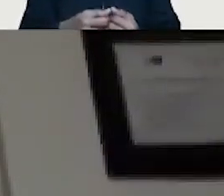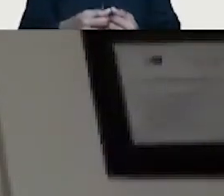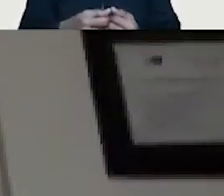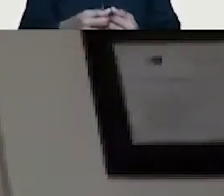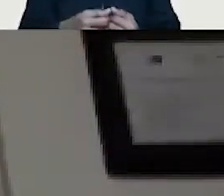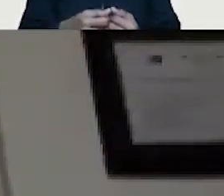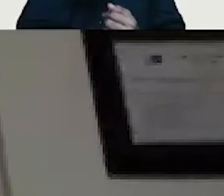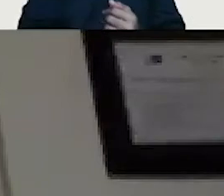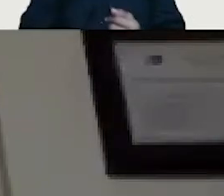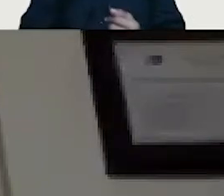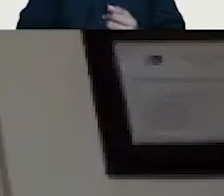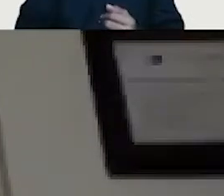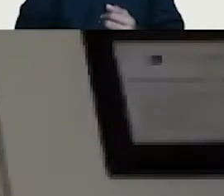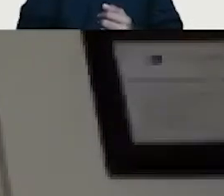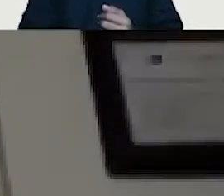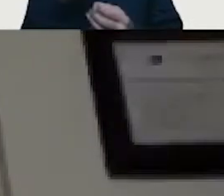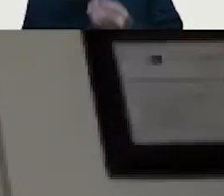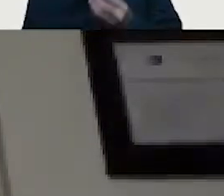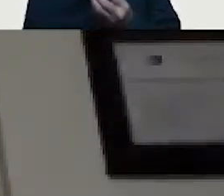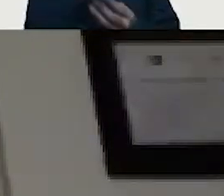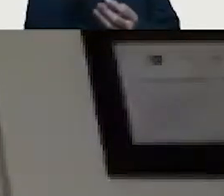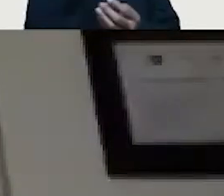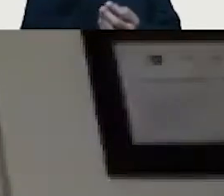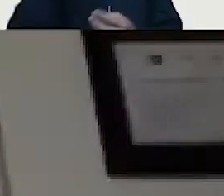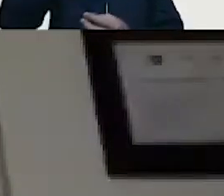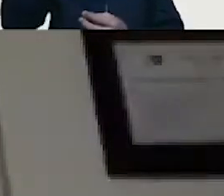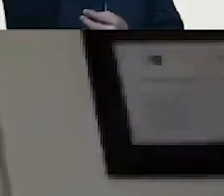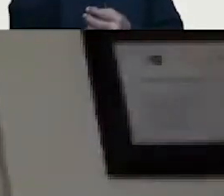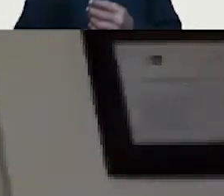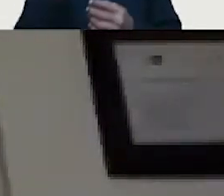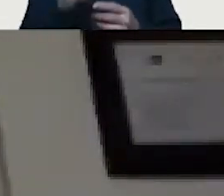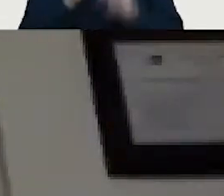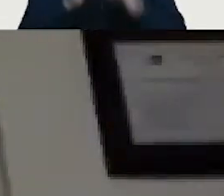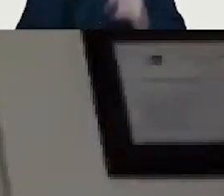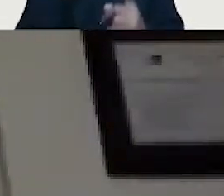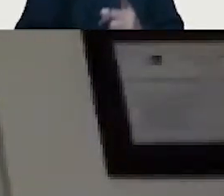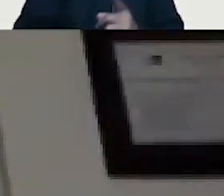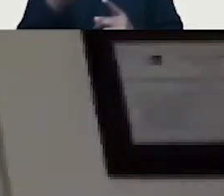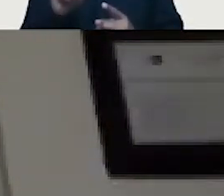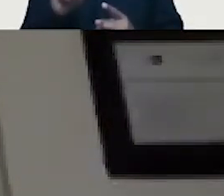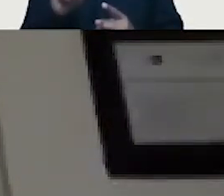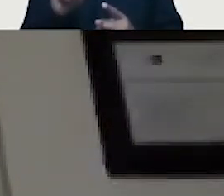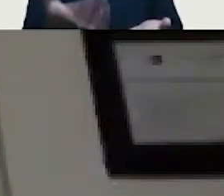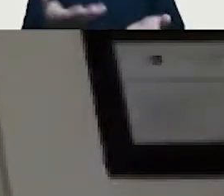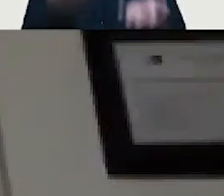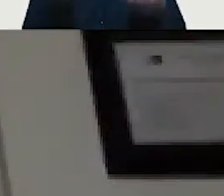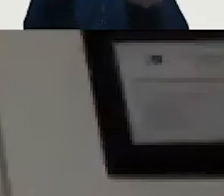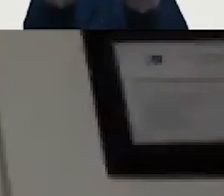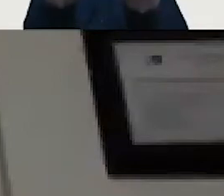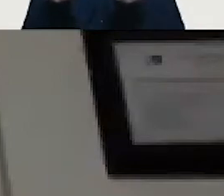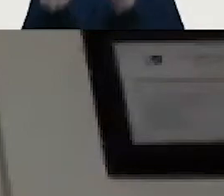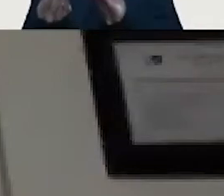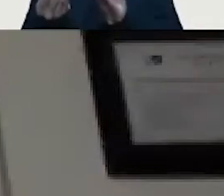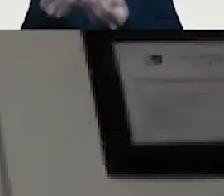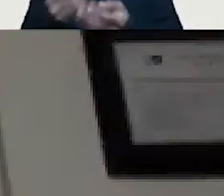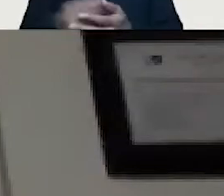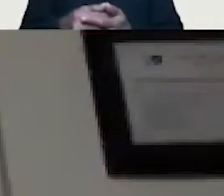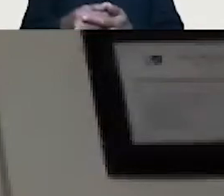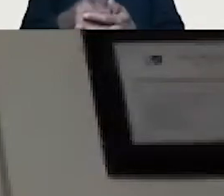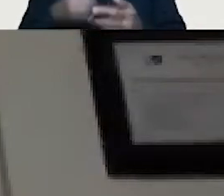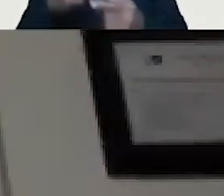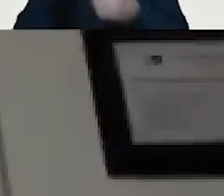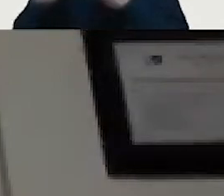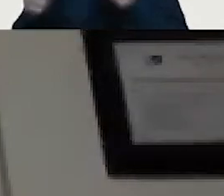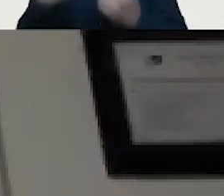ulang kembali akan melayani besok bilamana ada pertanyaan saudara boleh sampaikan kepada para hamba Tuhan yang saudara kenal di